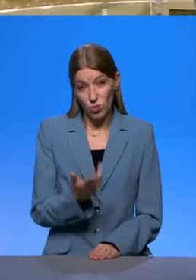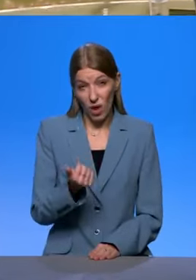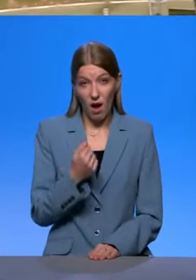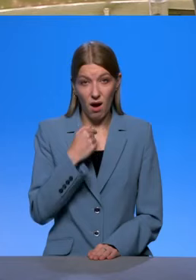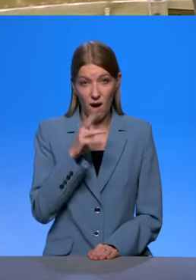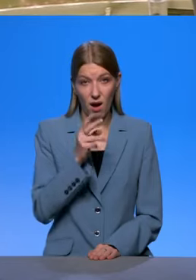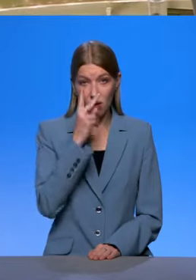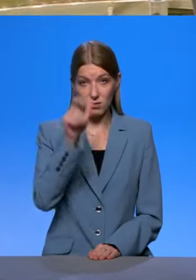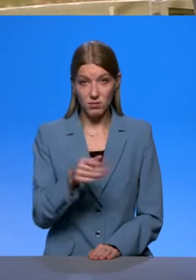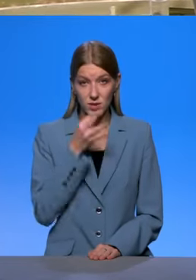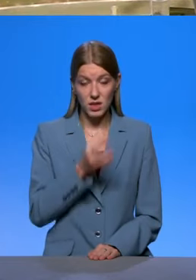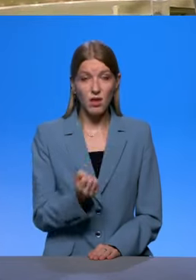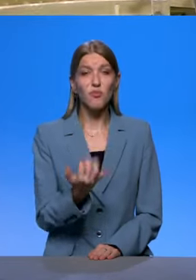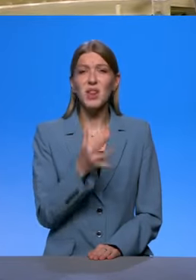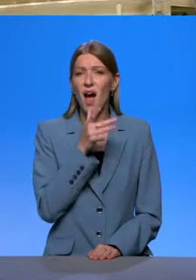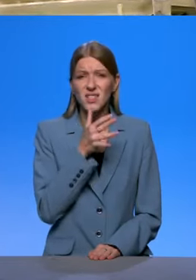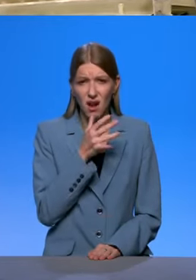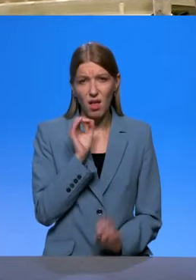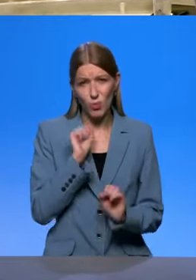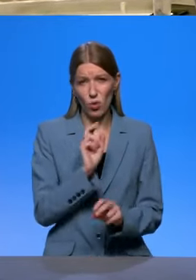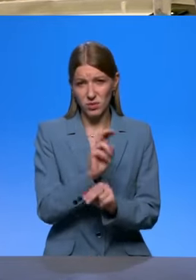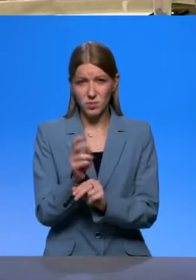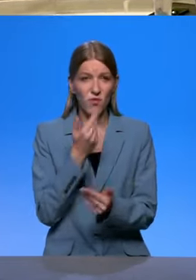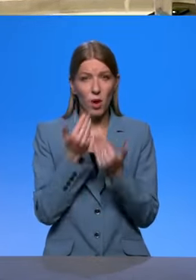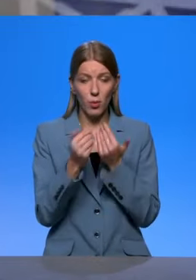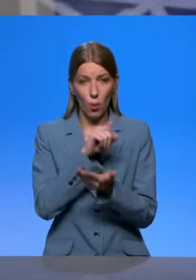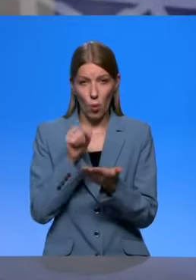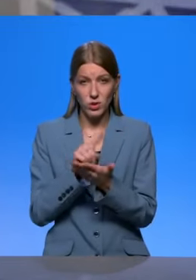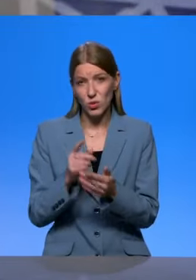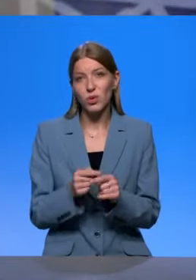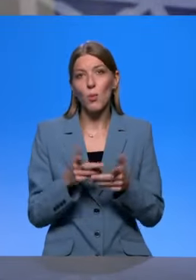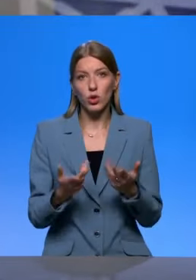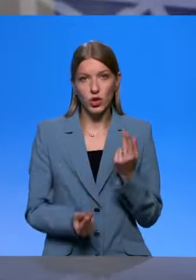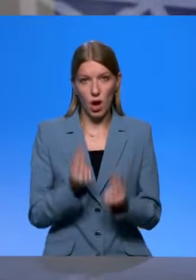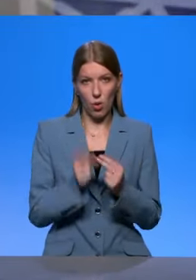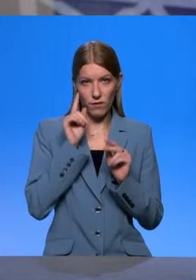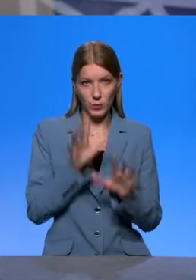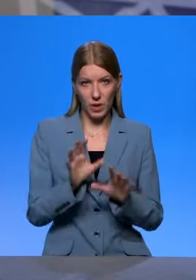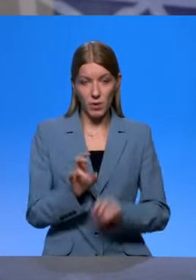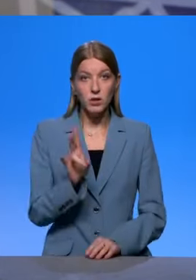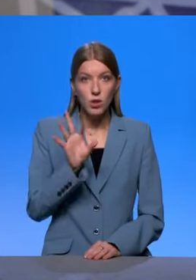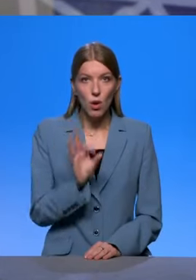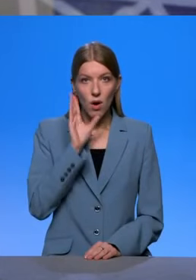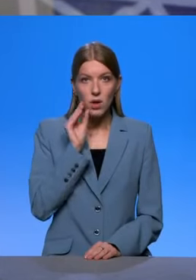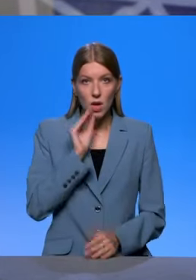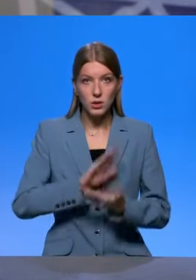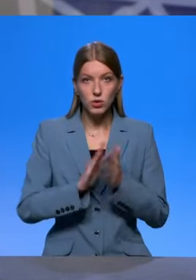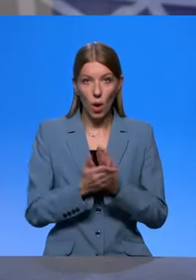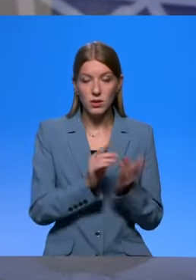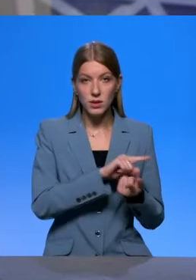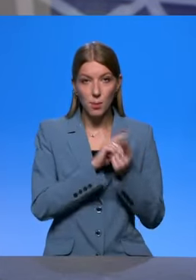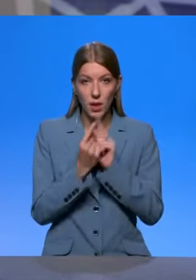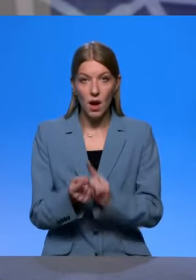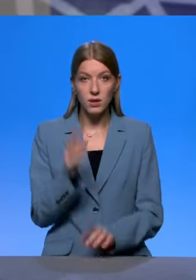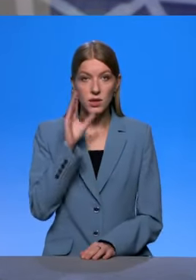вот какие-то вопросики позадавать, даже это скорее больше похоже на игру, но... Как только ситуация меняется, как